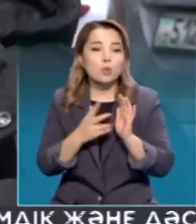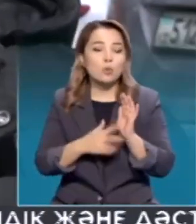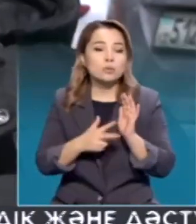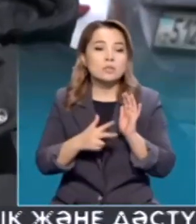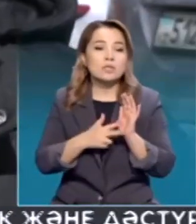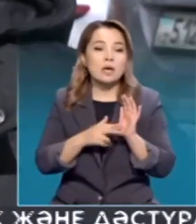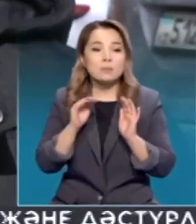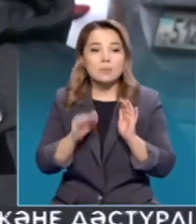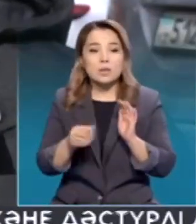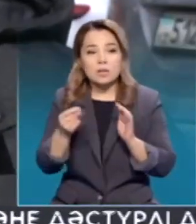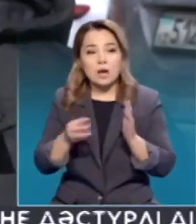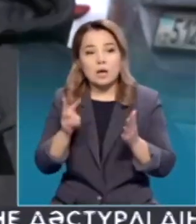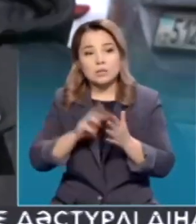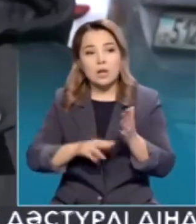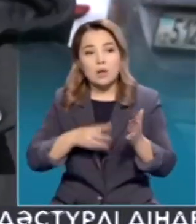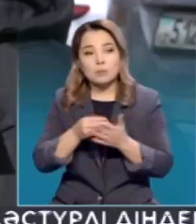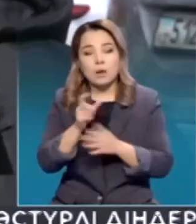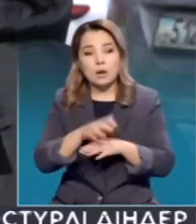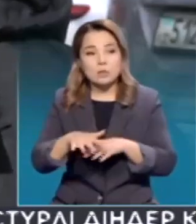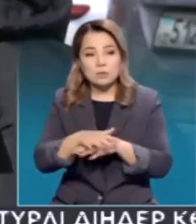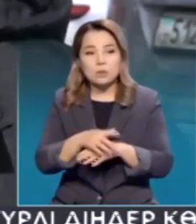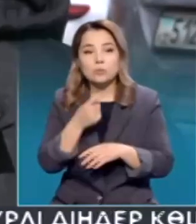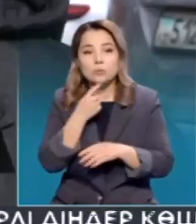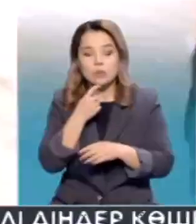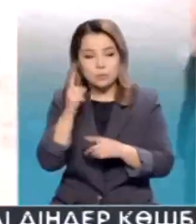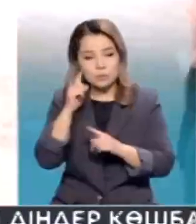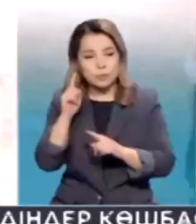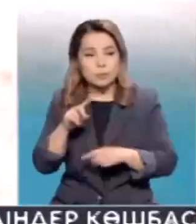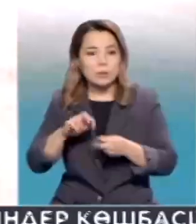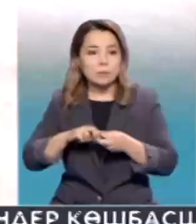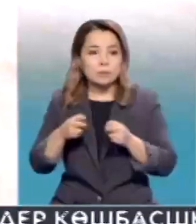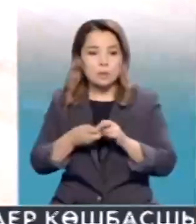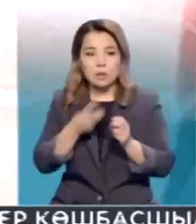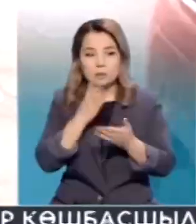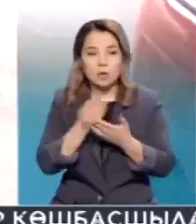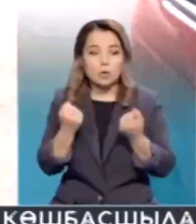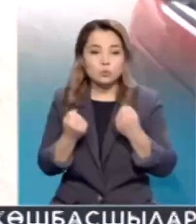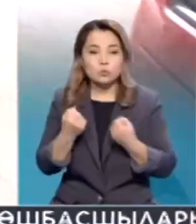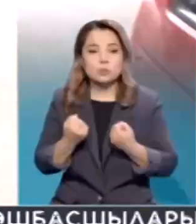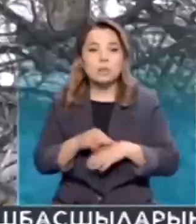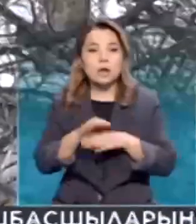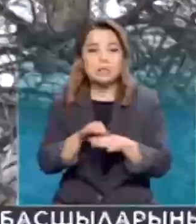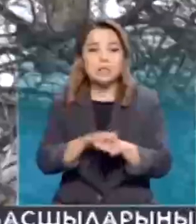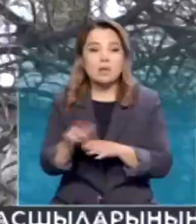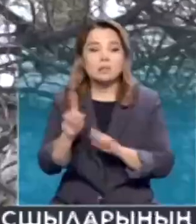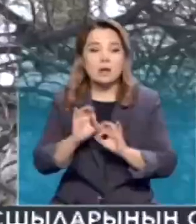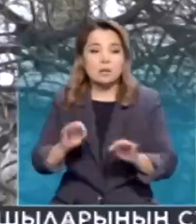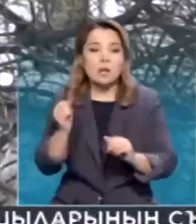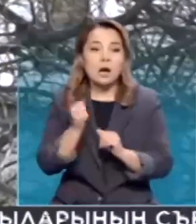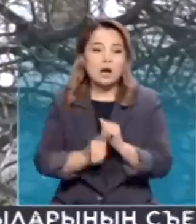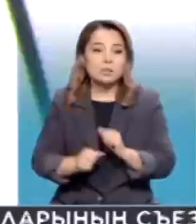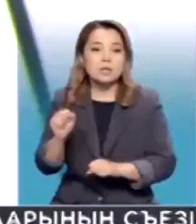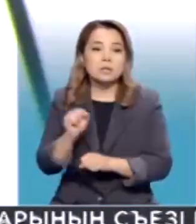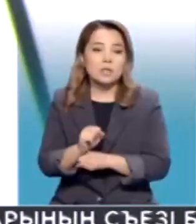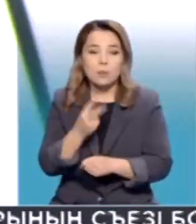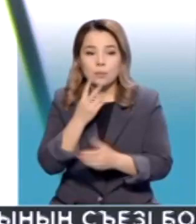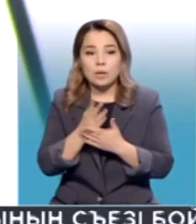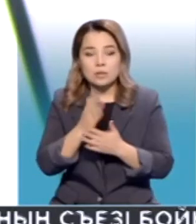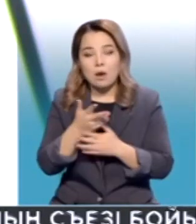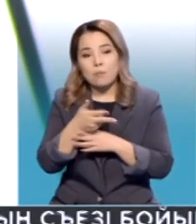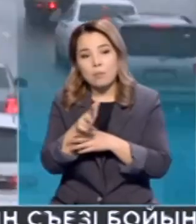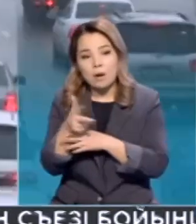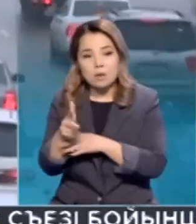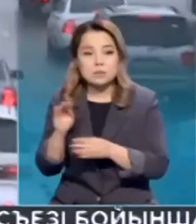теңге айыппұл төлейді. Қара халықтың қалтасы көтермейді оны. Ал бұған жүргізушілер не дейді? Әр қиылыста қаз қатар тізілген